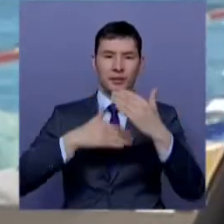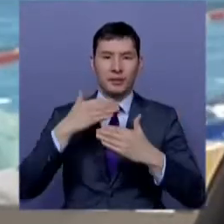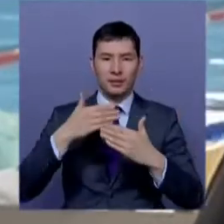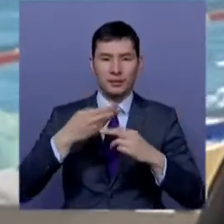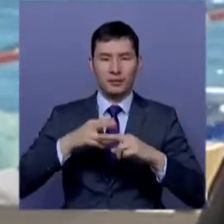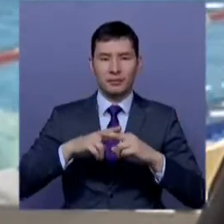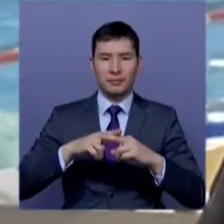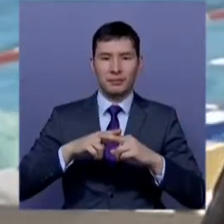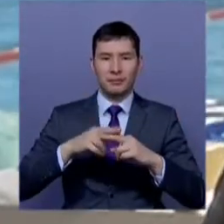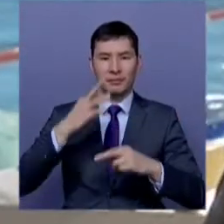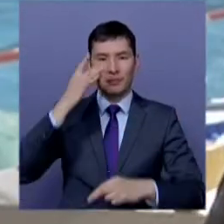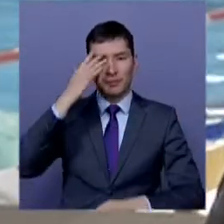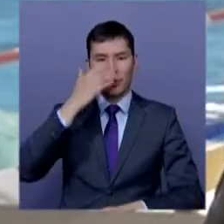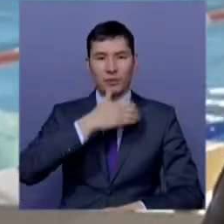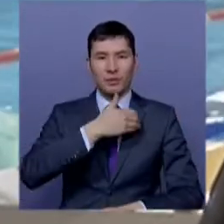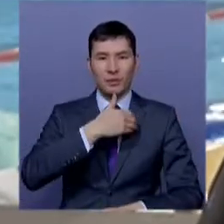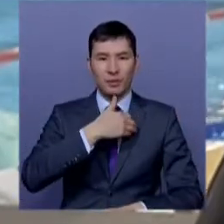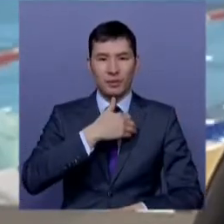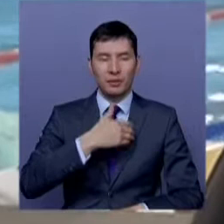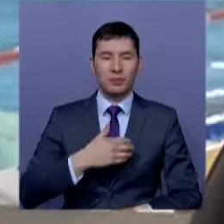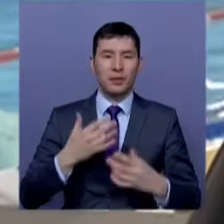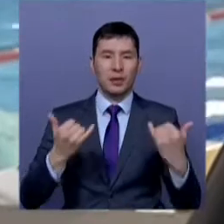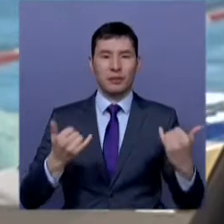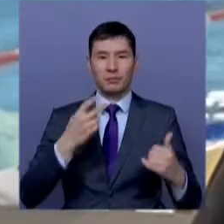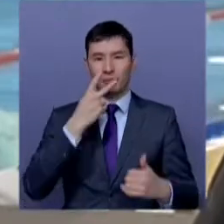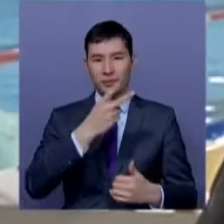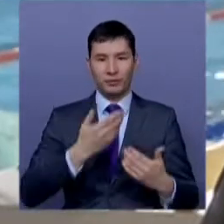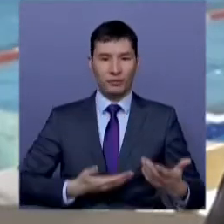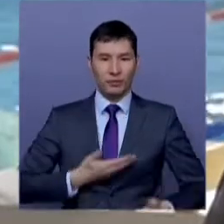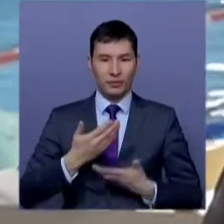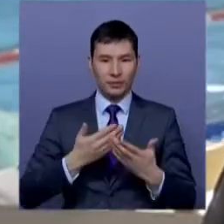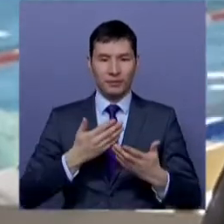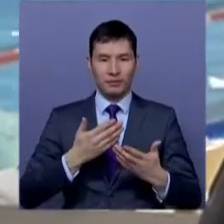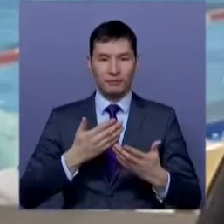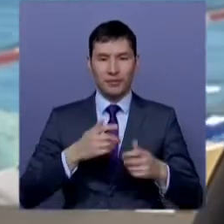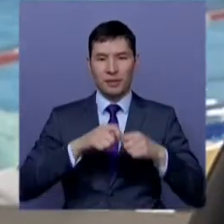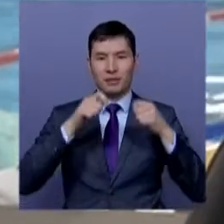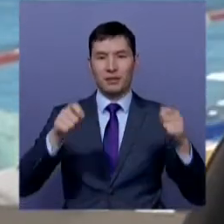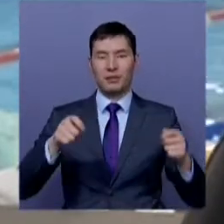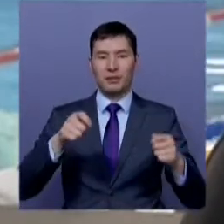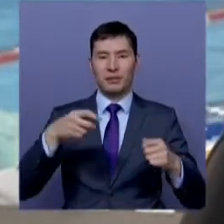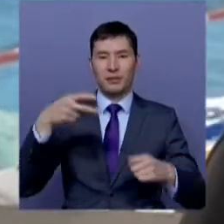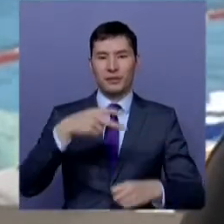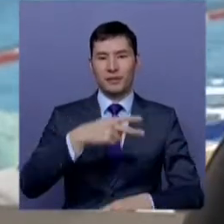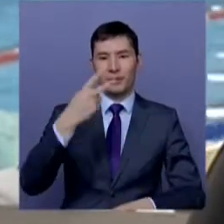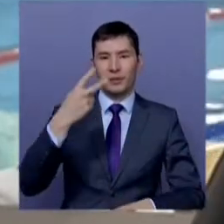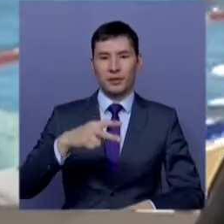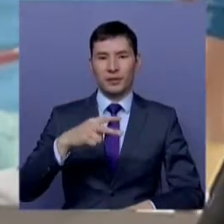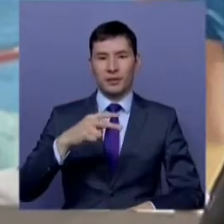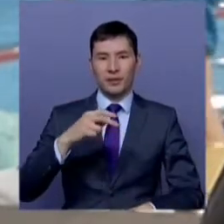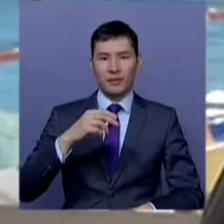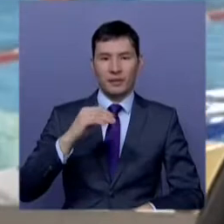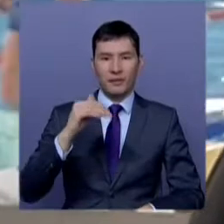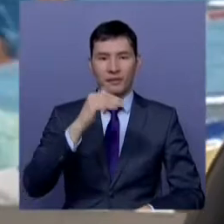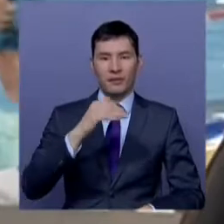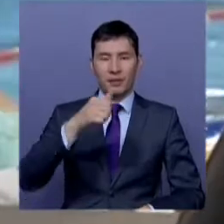болса екен деп. Міне енді осы қуаныштымыз сондай. Осы 2020 жылдың ақпан айынан